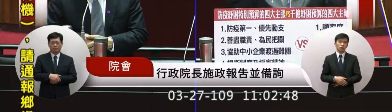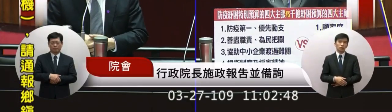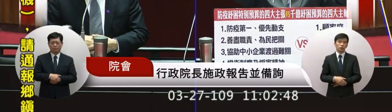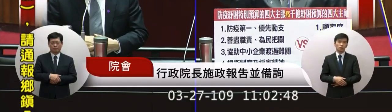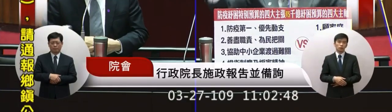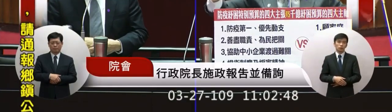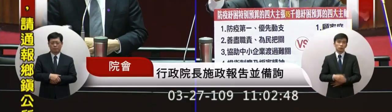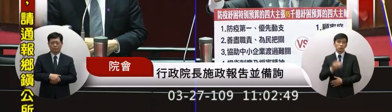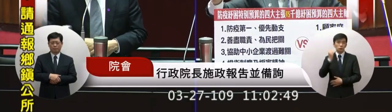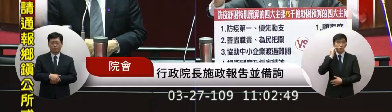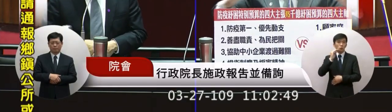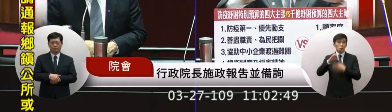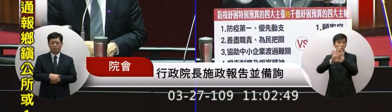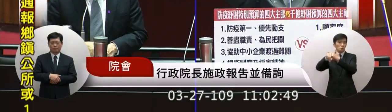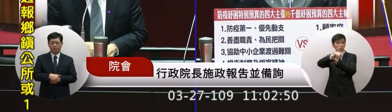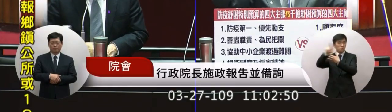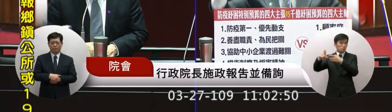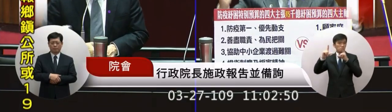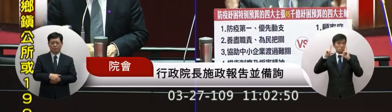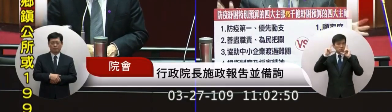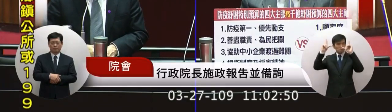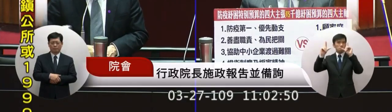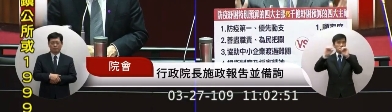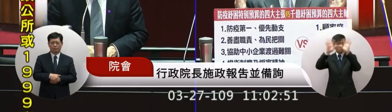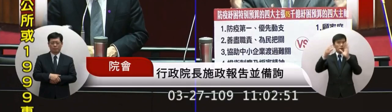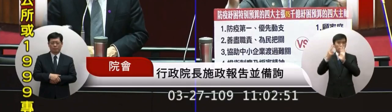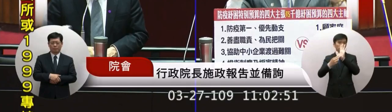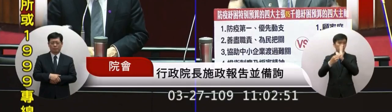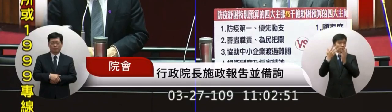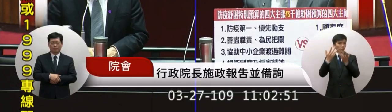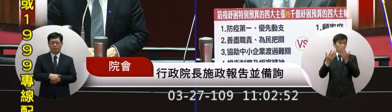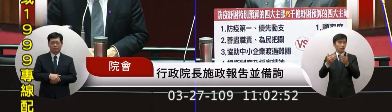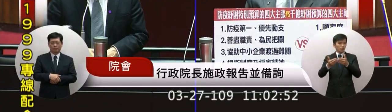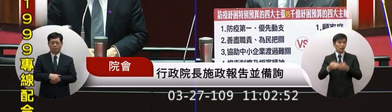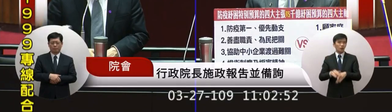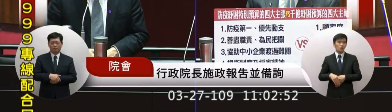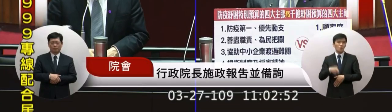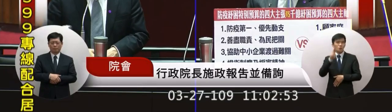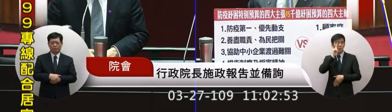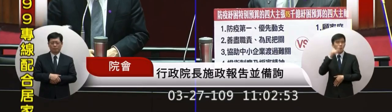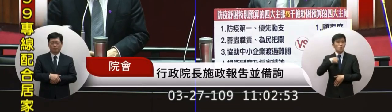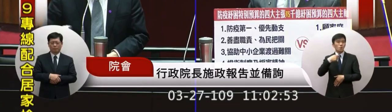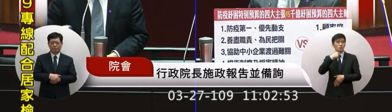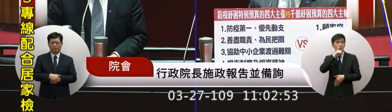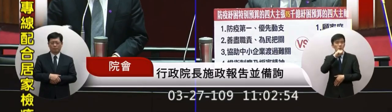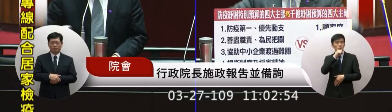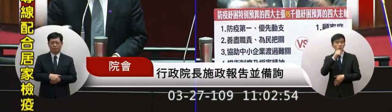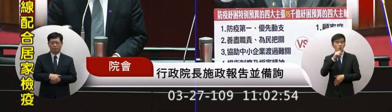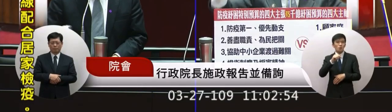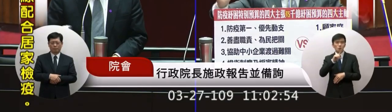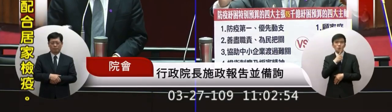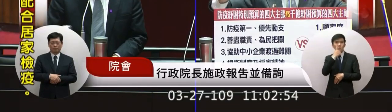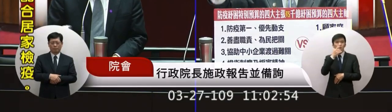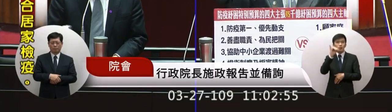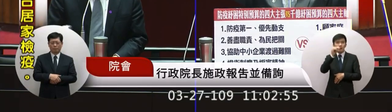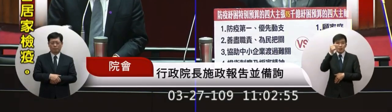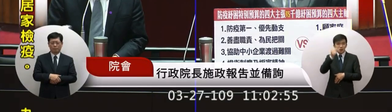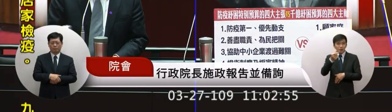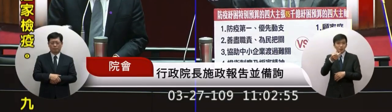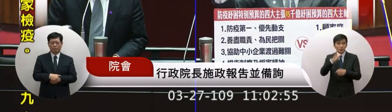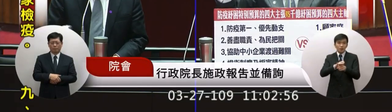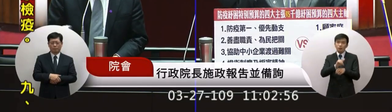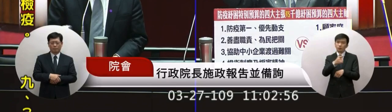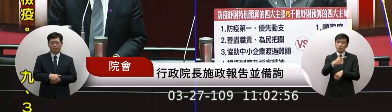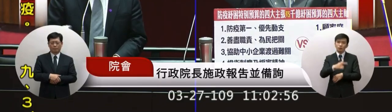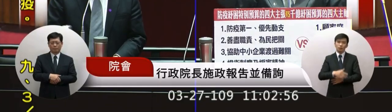你应该爱对我讲一个，袂使让外界感觉讲，中央政府在讲1000亿在停这边的话，不是这样子。因为